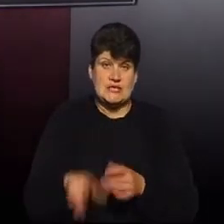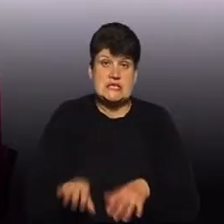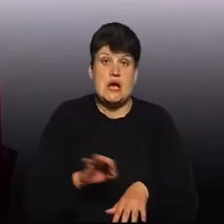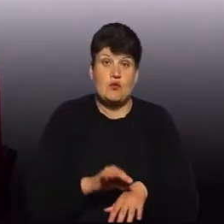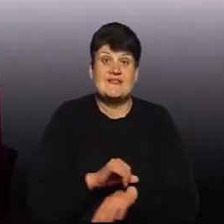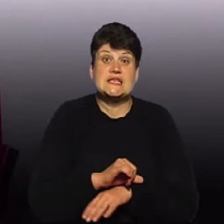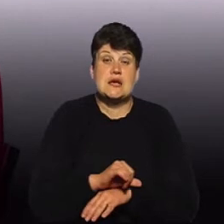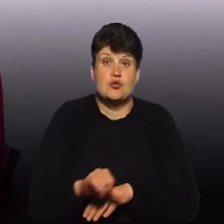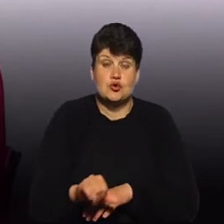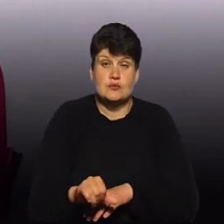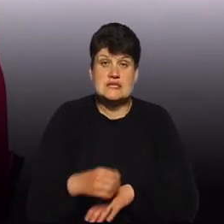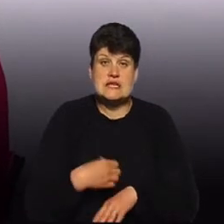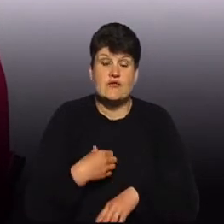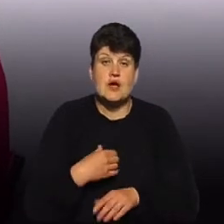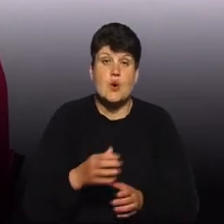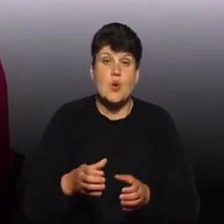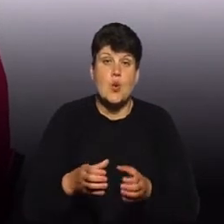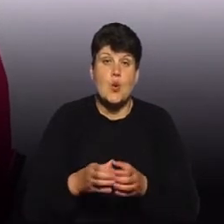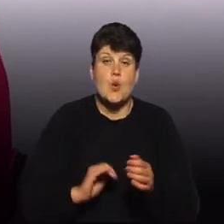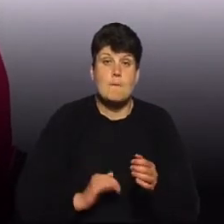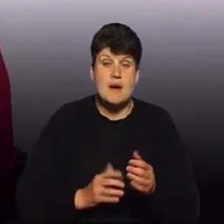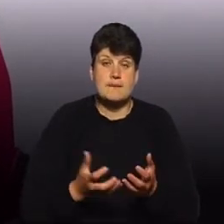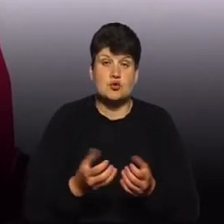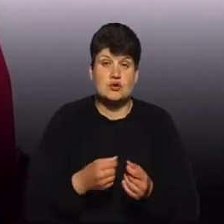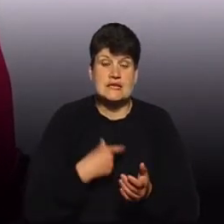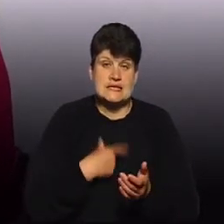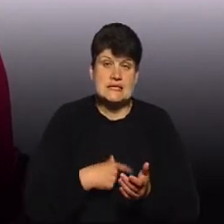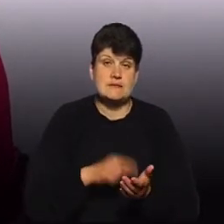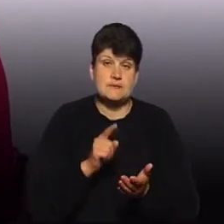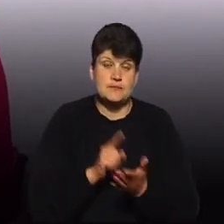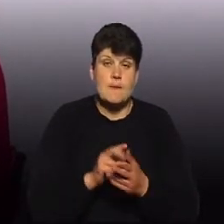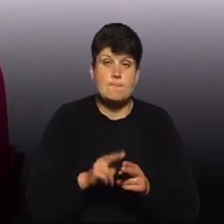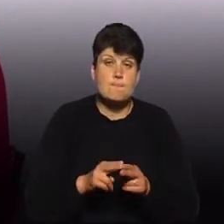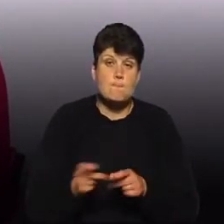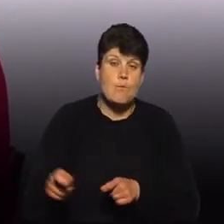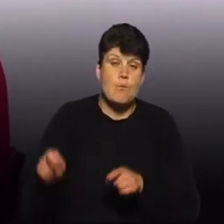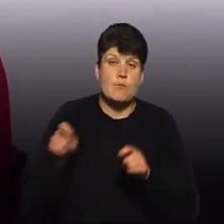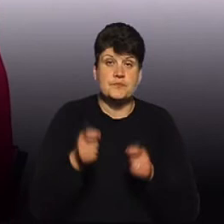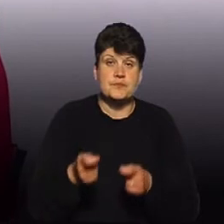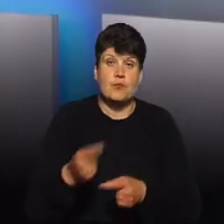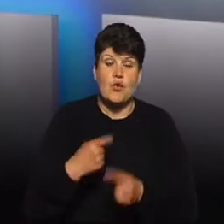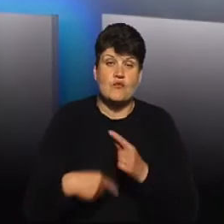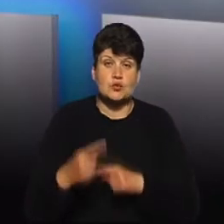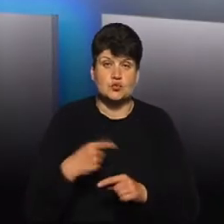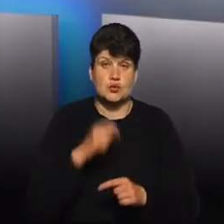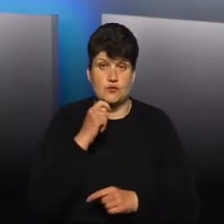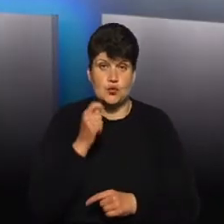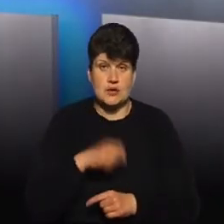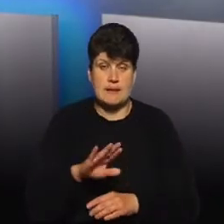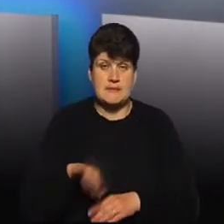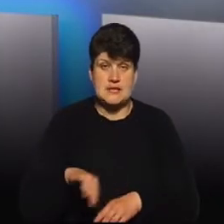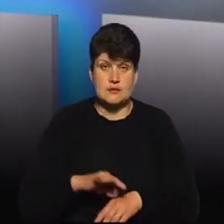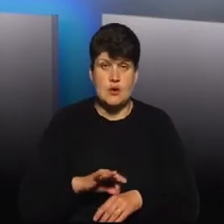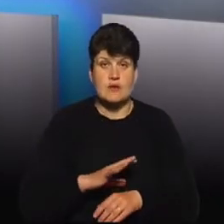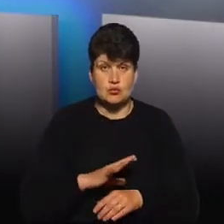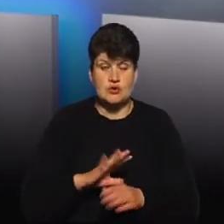страхові компанії беруть на себе зобов'язання на сьогодні повернути туриста після хвороби в Україну. І в вашій практиці вже були такі випадки, що